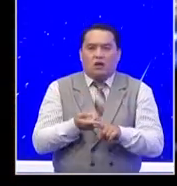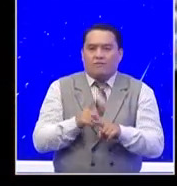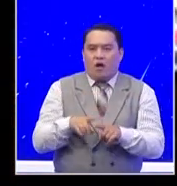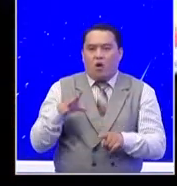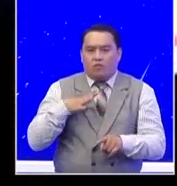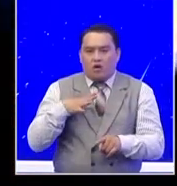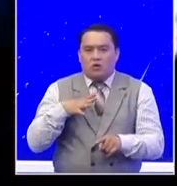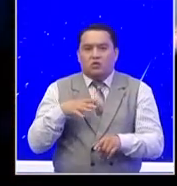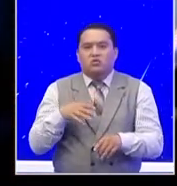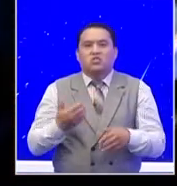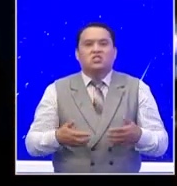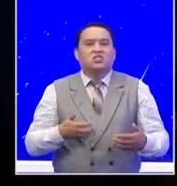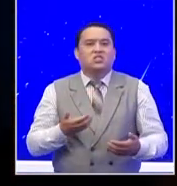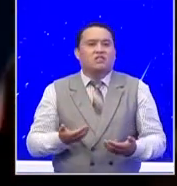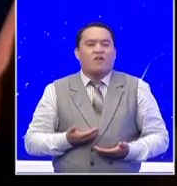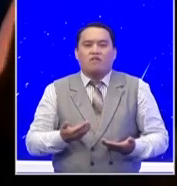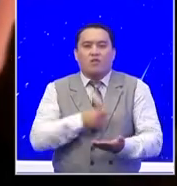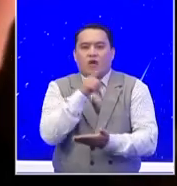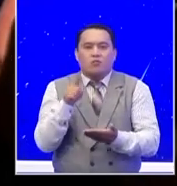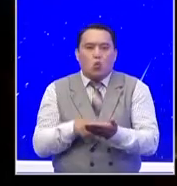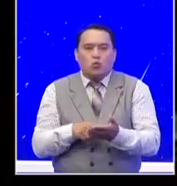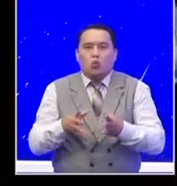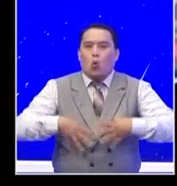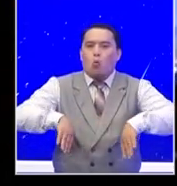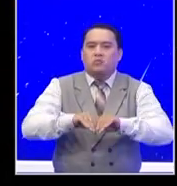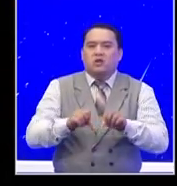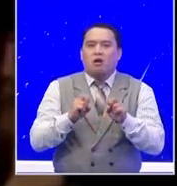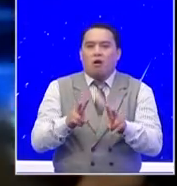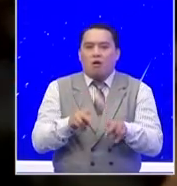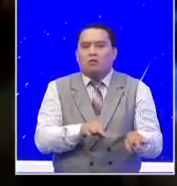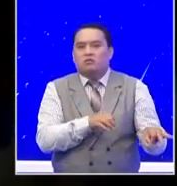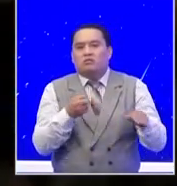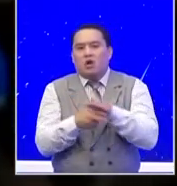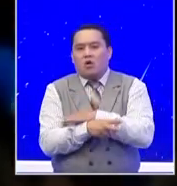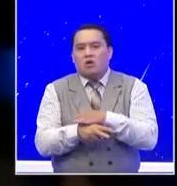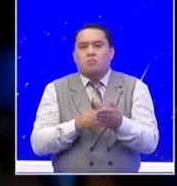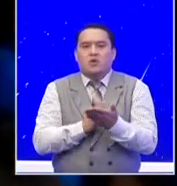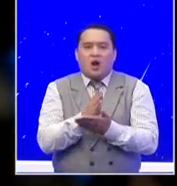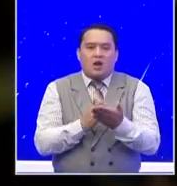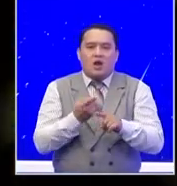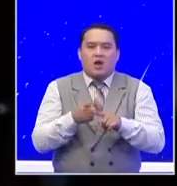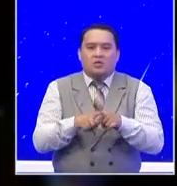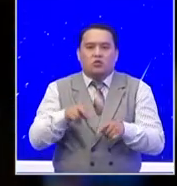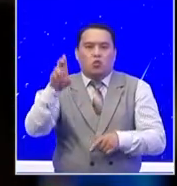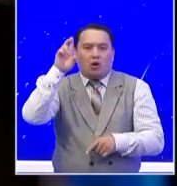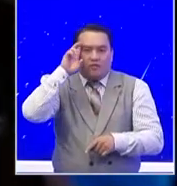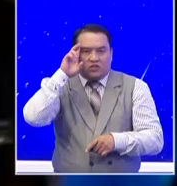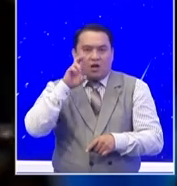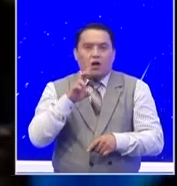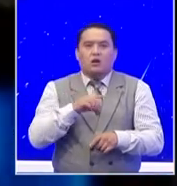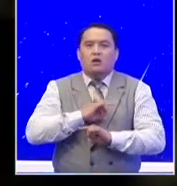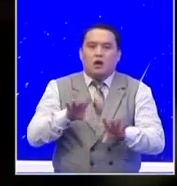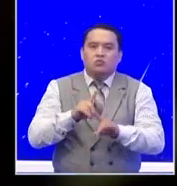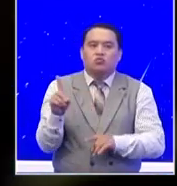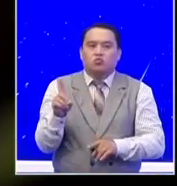Уэст затронул животрепещущие вопросы американского общества, такие как иммиграция, расизм и политика нынешних властей. Рэпер подчеркнул,